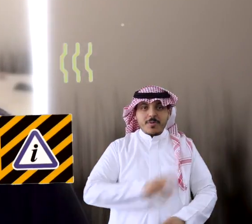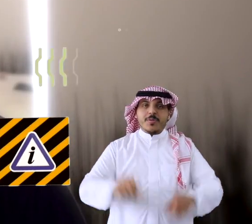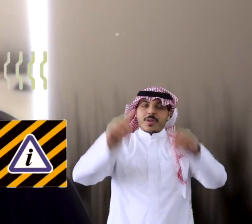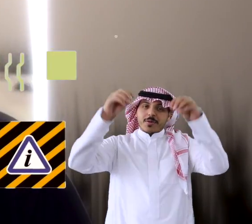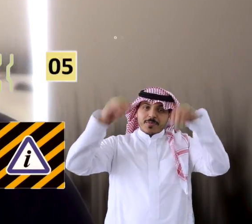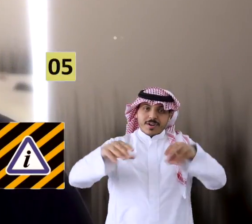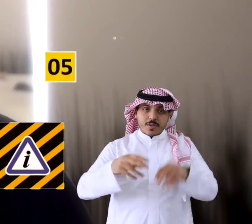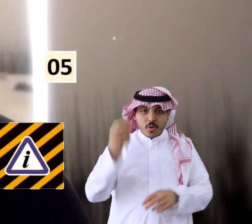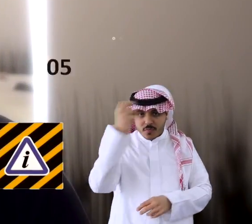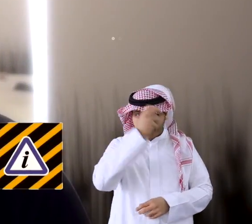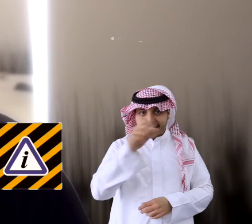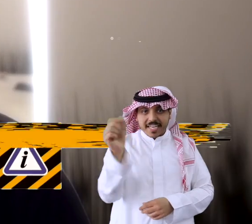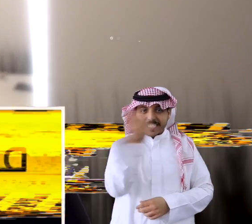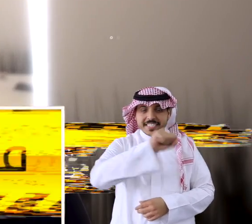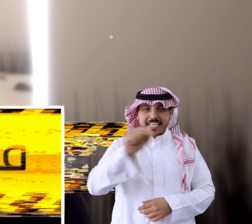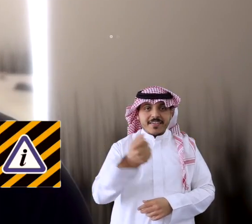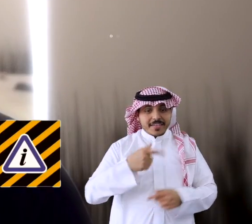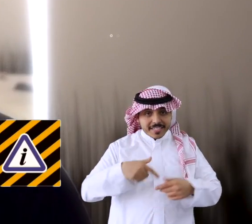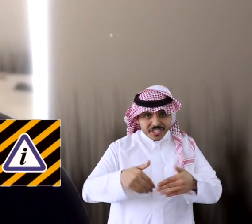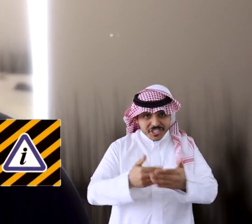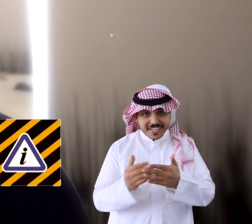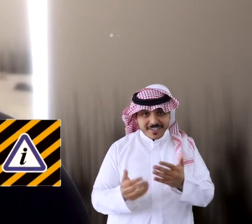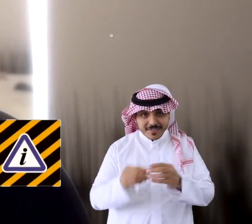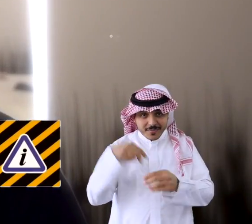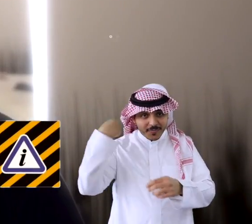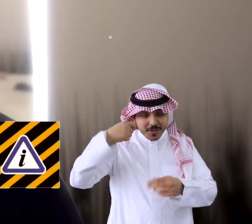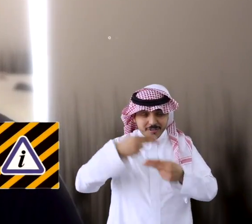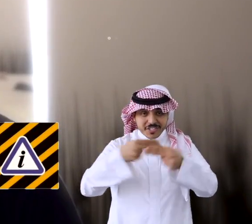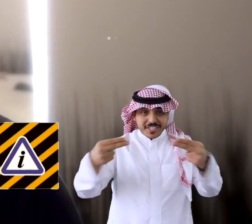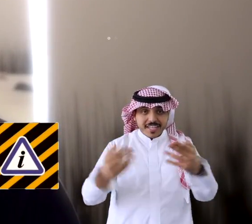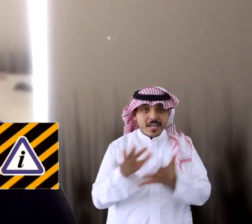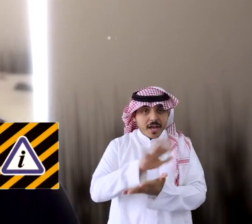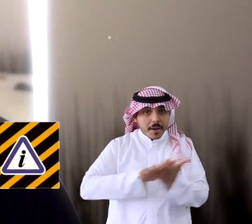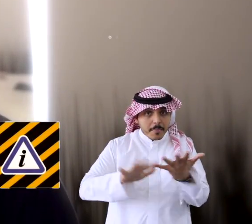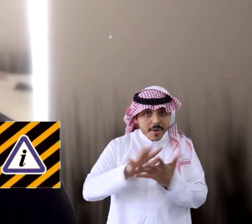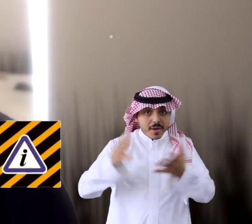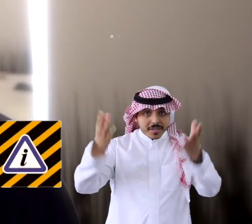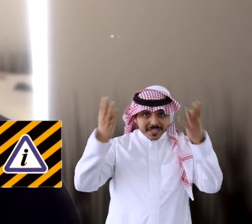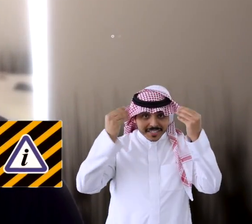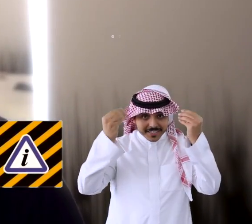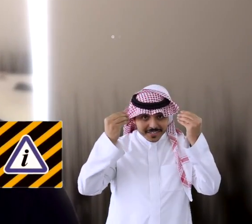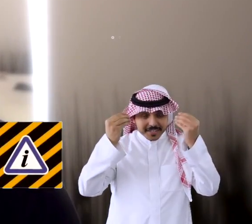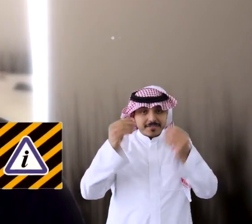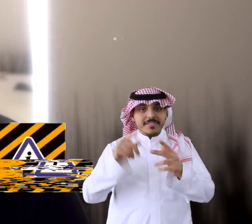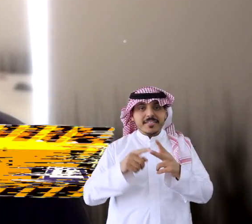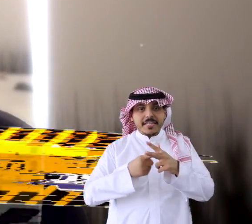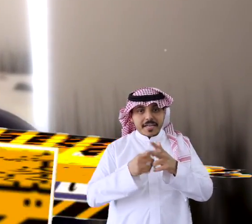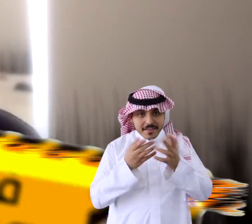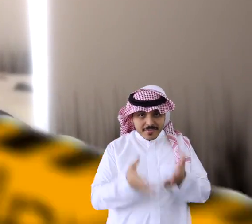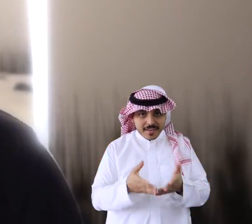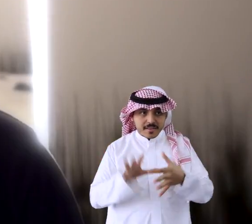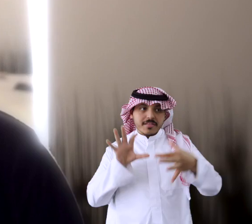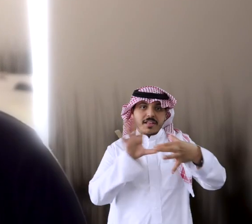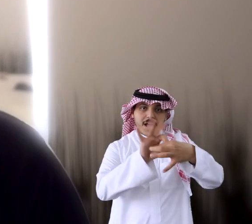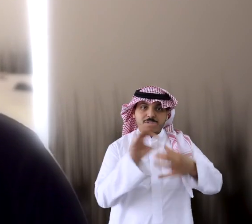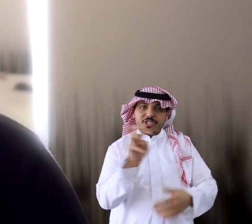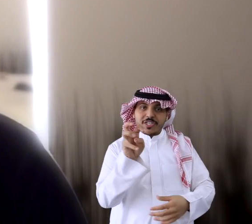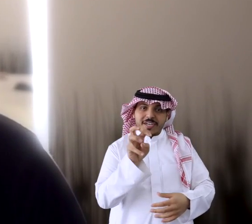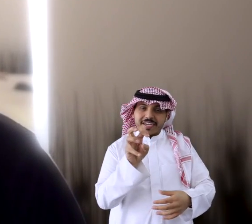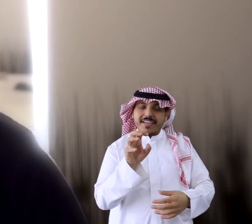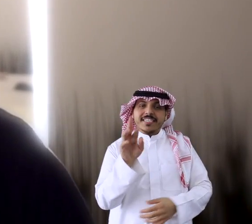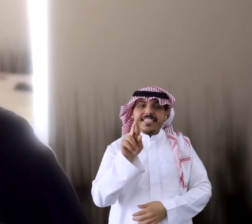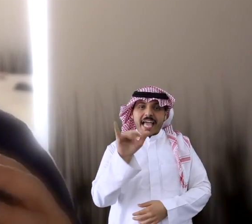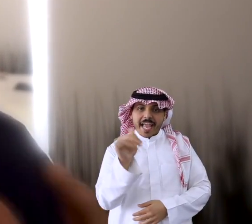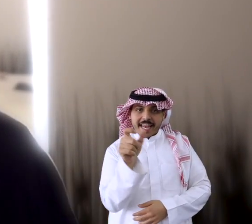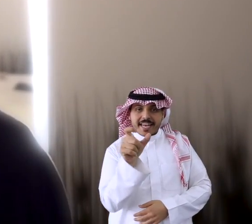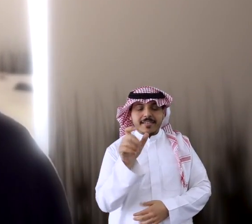السلام عليكم ورحمة الله وبركاته، أخوكم فيصل السيف وحلقة جديدة من العلوم والتقنية، وهذه الحلقة بالتعاون مع زين. نروح لأول خبر في